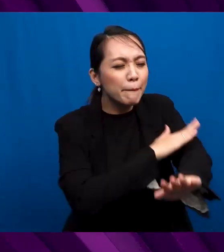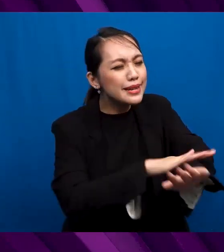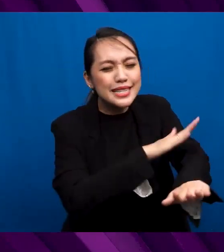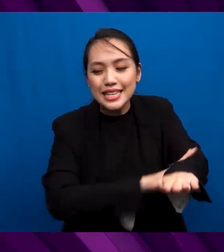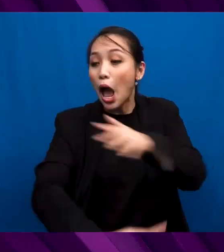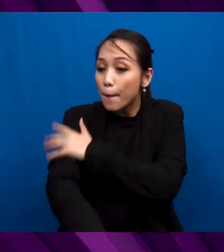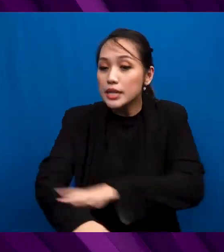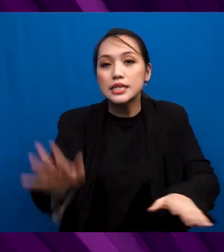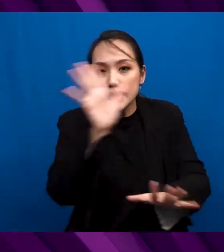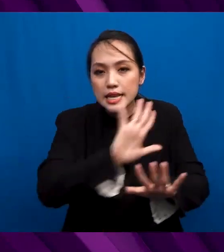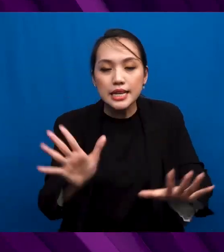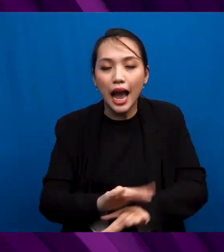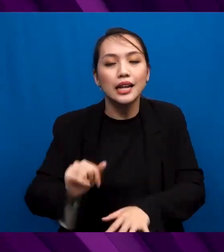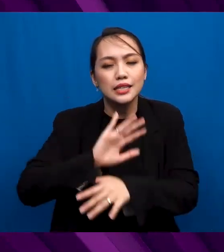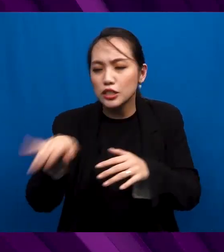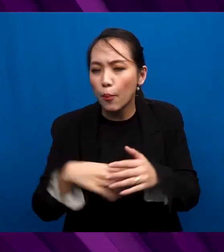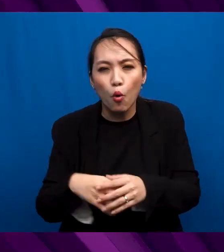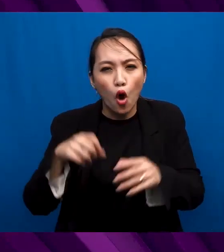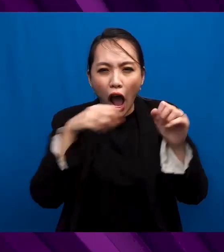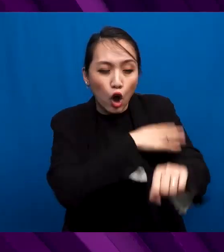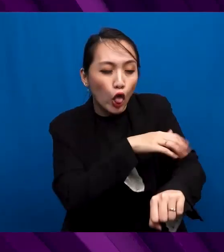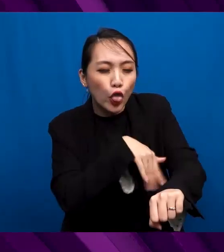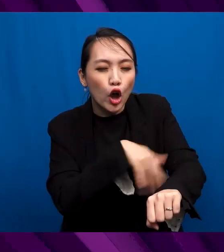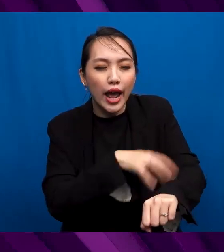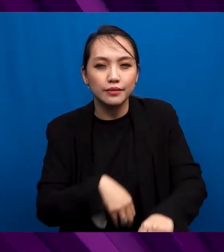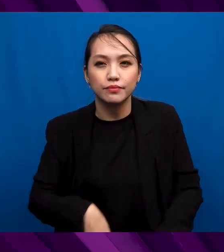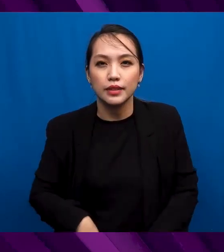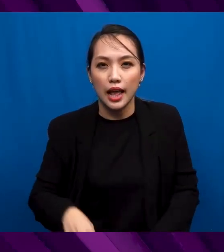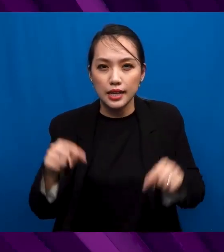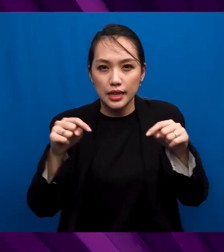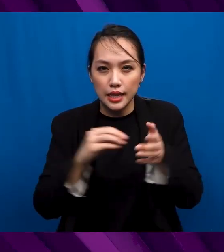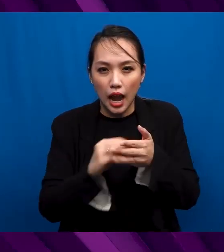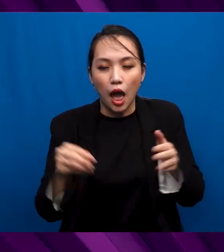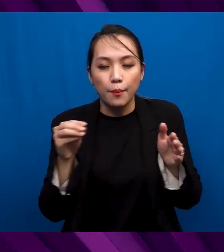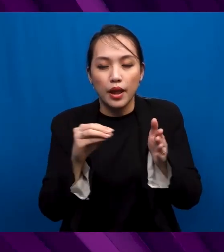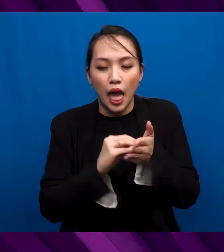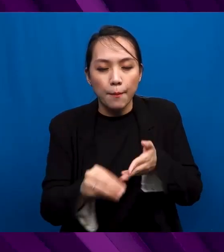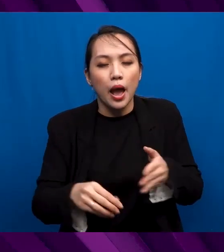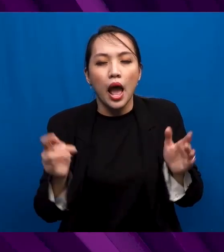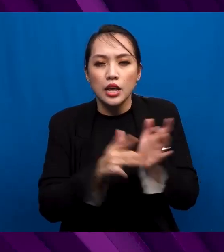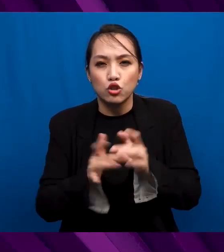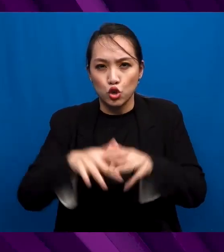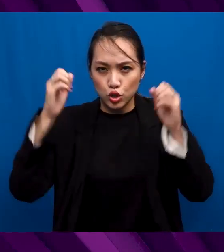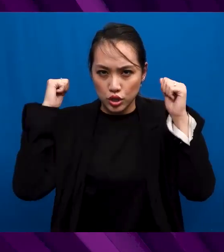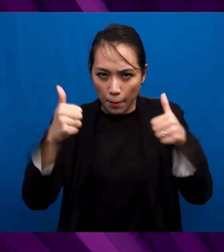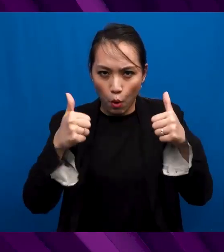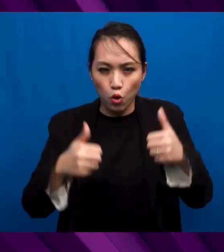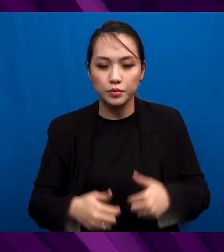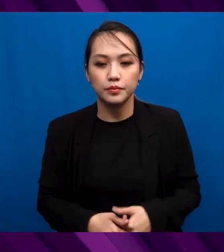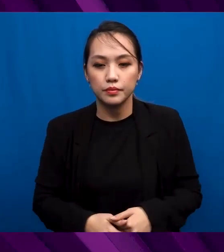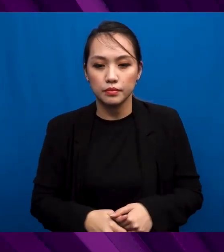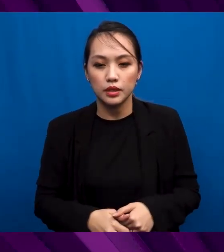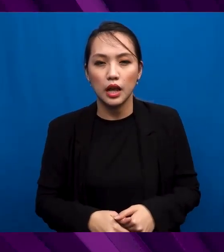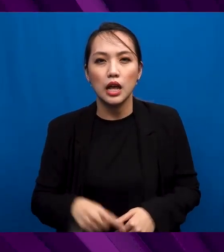sistem tubuhmu. In Jesus name be healed, dalam nama Yesus sembuh. Ada seseorang lambungnya mengalami masalah serius.